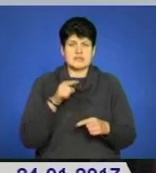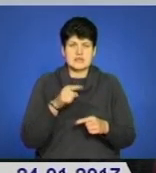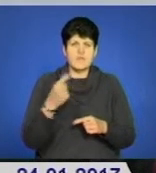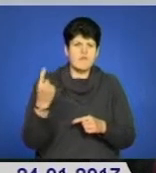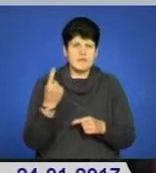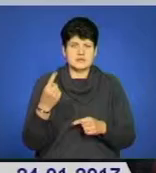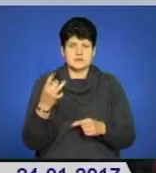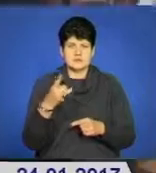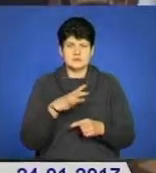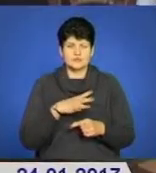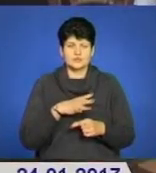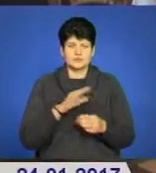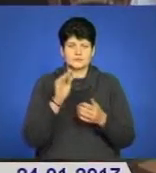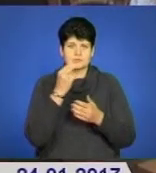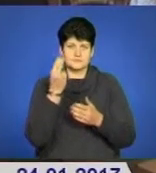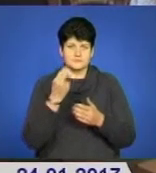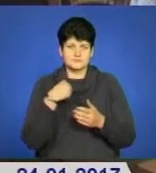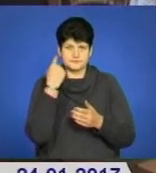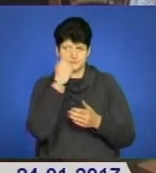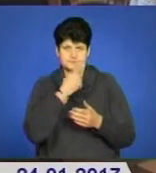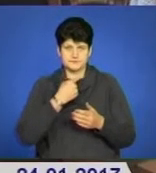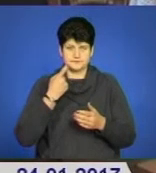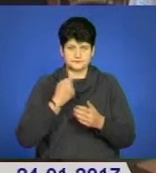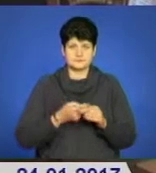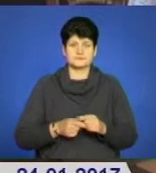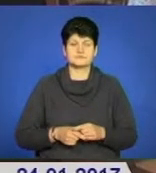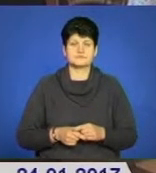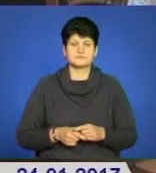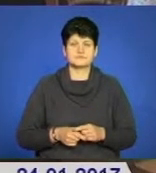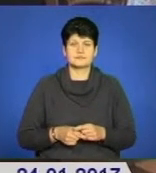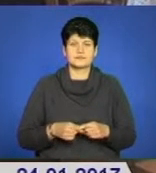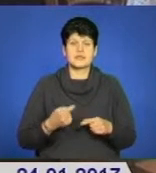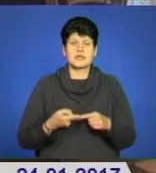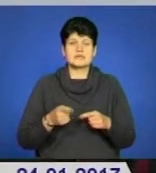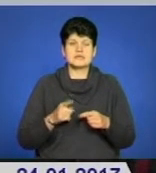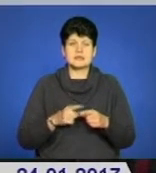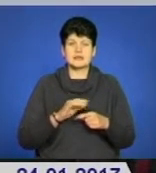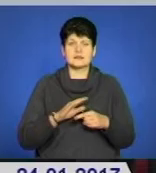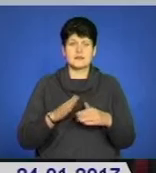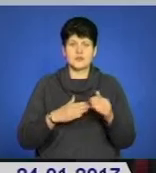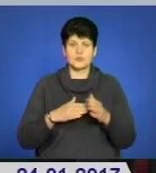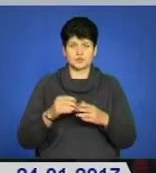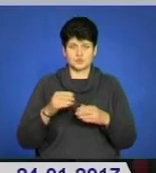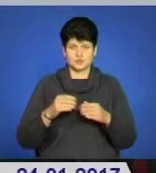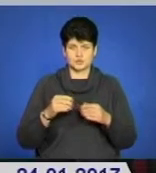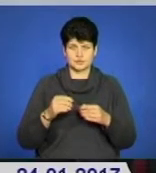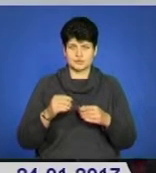вперше було зображено лик Ісуса Христа. Чого це нерукотворний? Бо він не